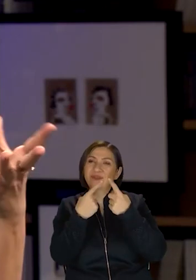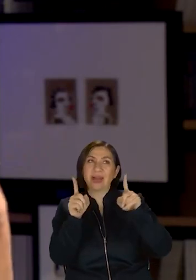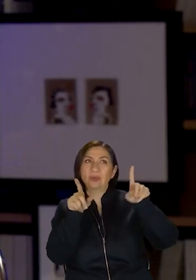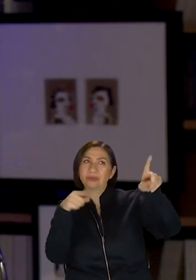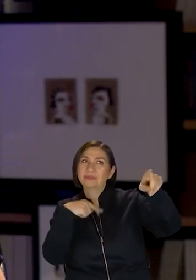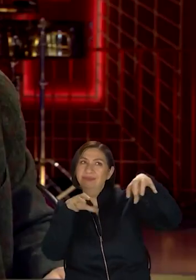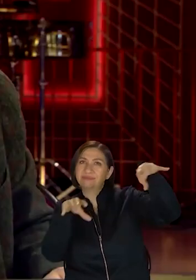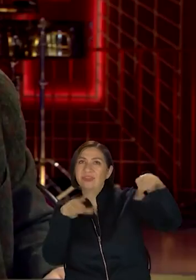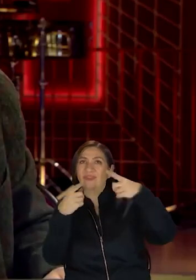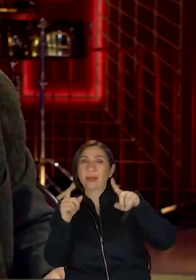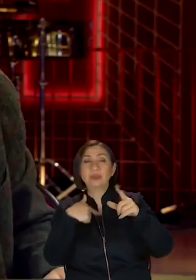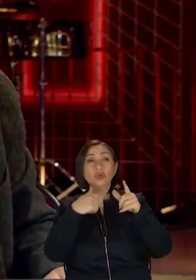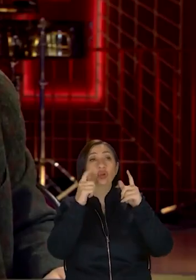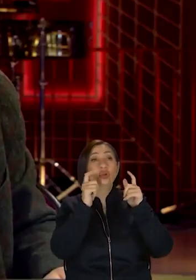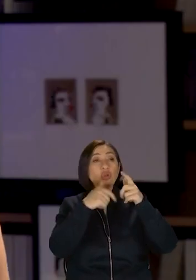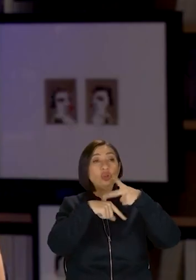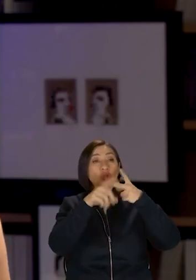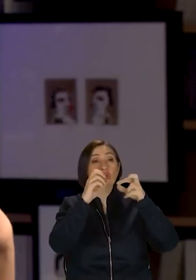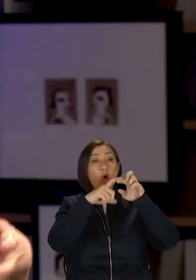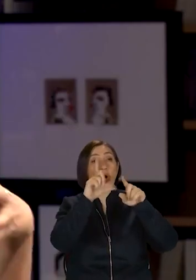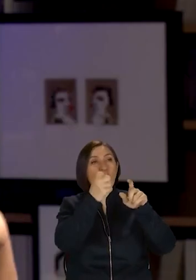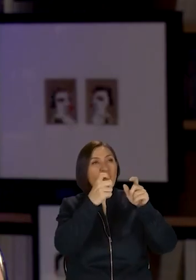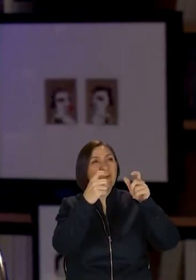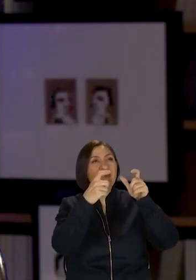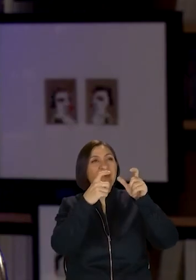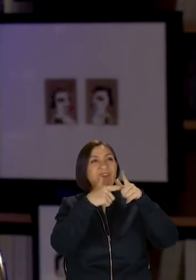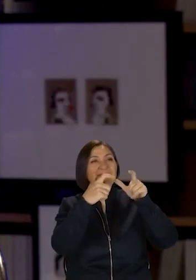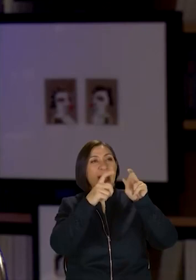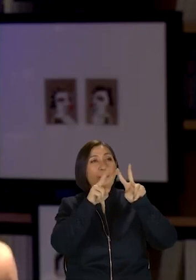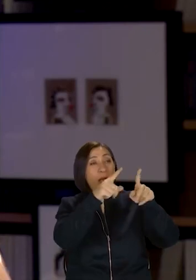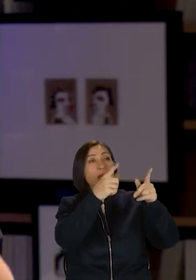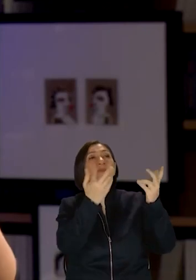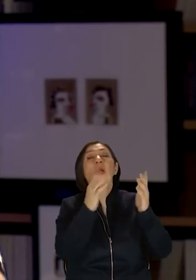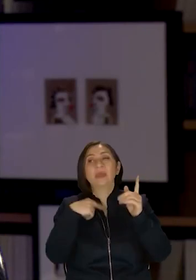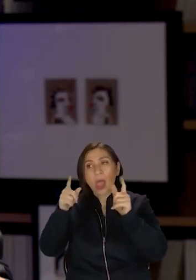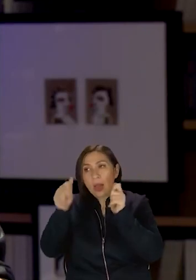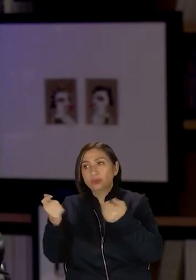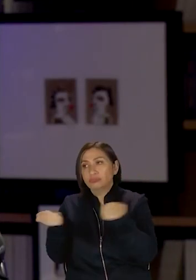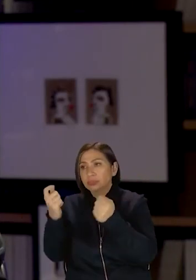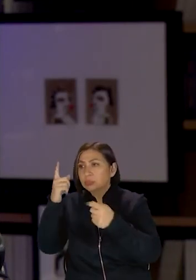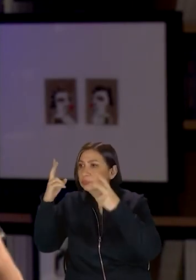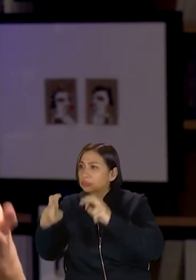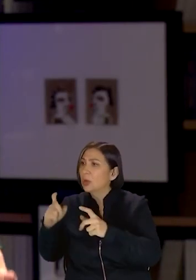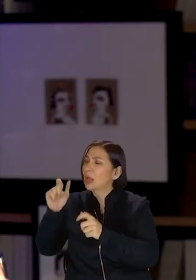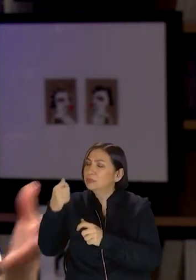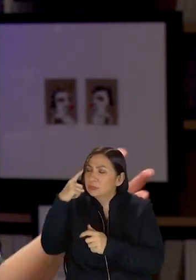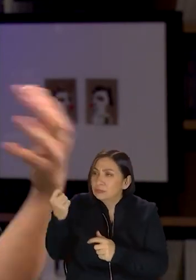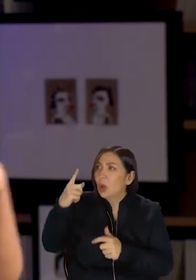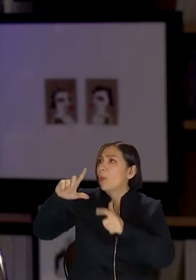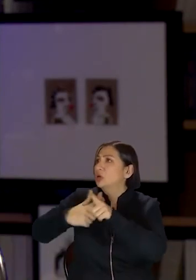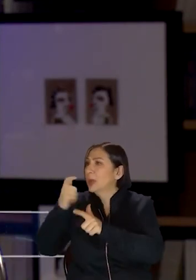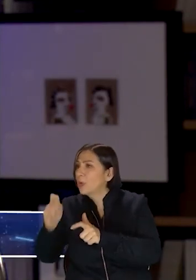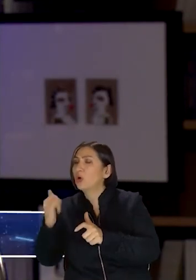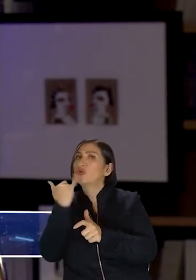kulvarlardayız bence. Yani biz Zorlu PSM gibi değiliz. Biz gerçekten hepimiz orada sahadayız. Her gün orada yeni bir şey yapılıyor, yeni bir proje oluyor,